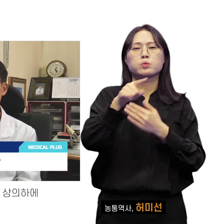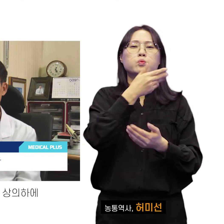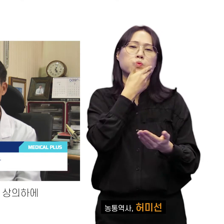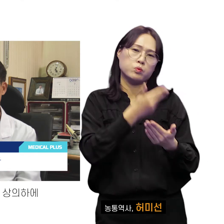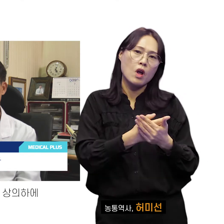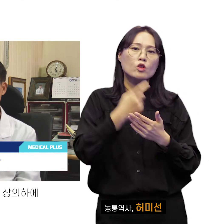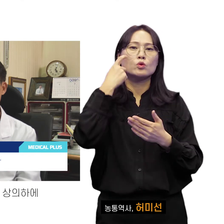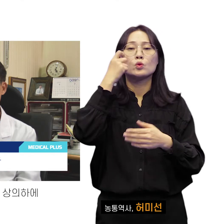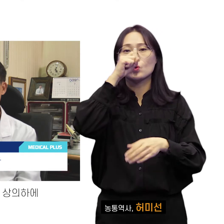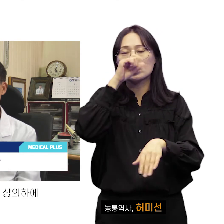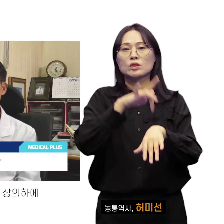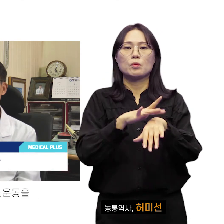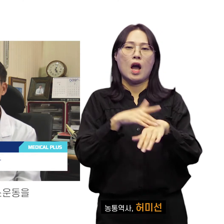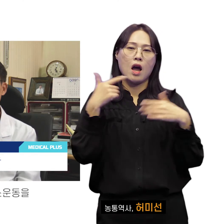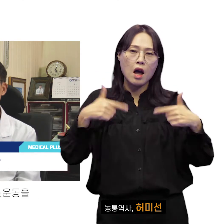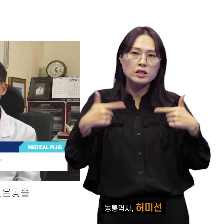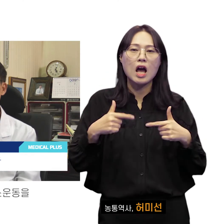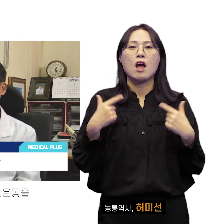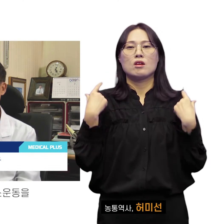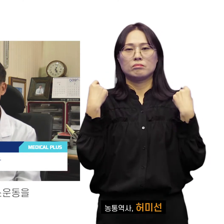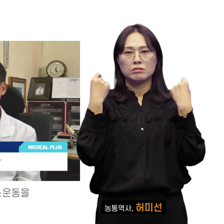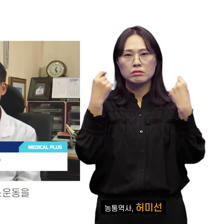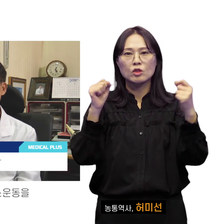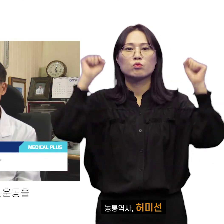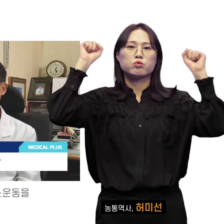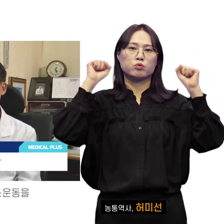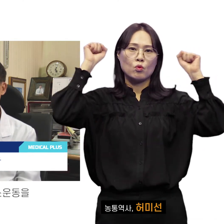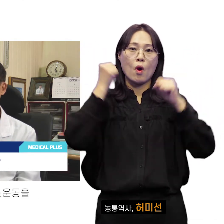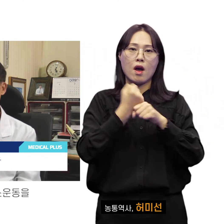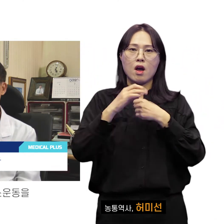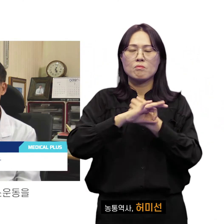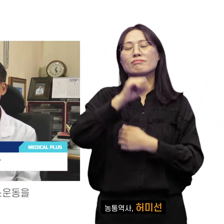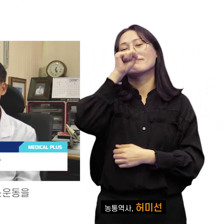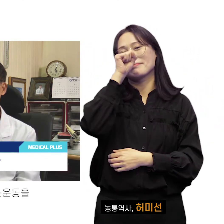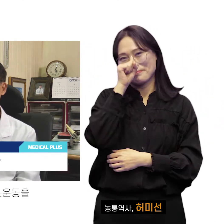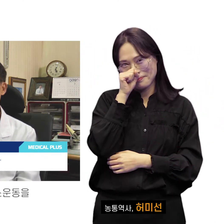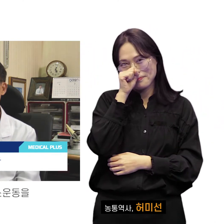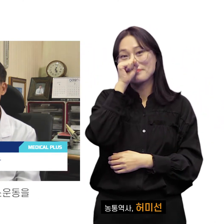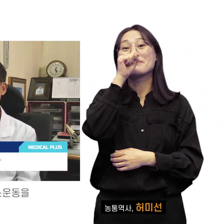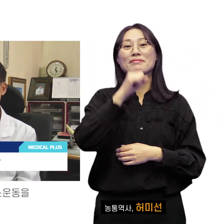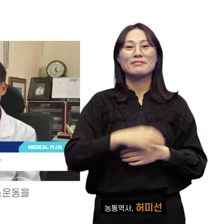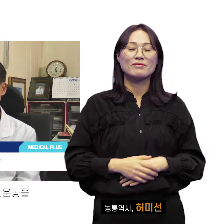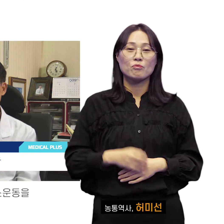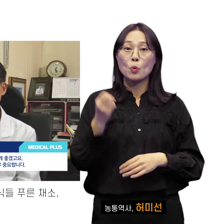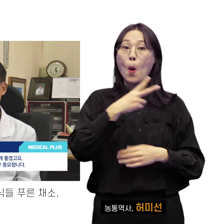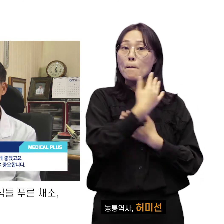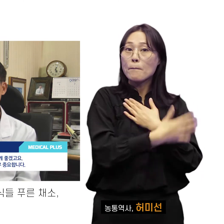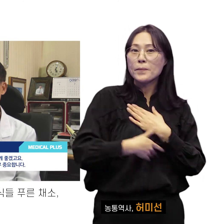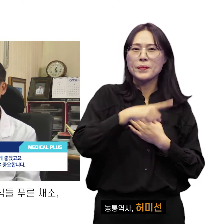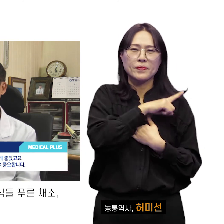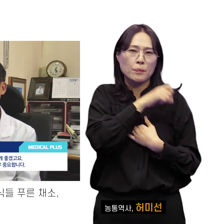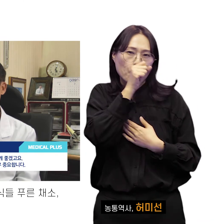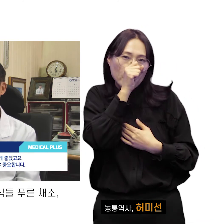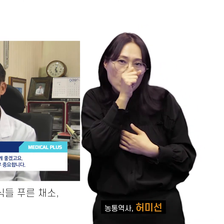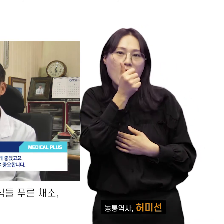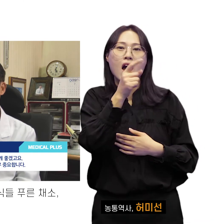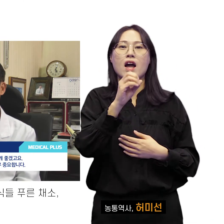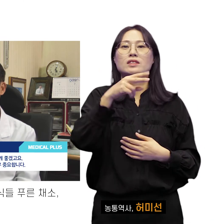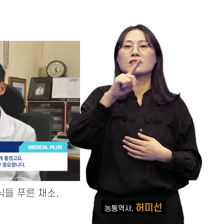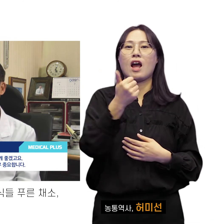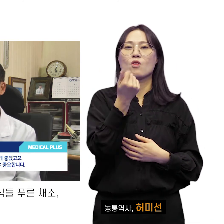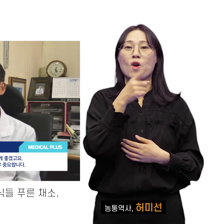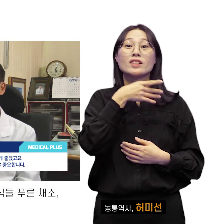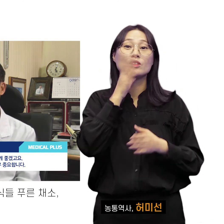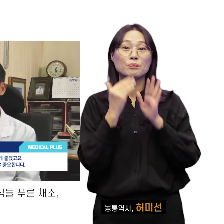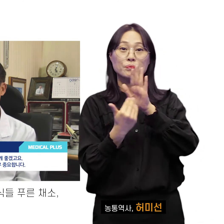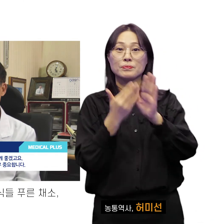것이 중요합니다. 눈에 좋은 습관은 항상 일정한 유산소 운동하는 것이 좋겠고요. 또한 우리 몸에 가장